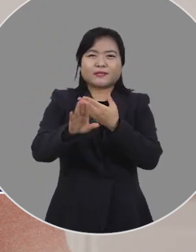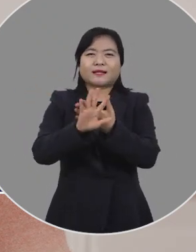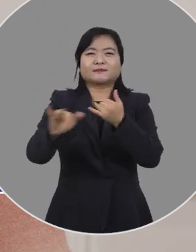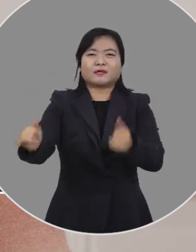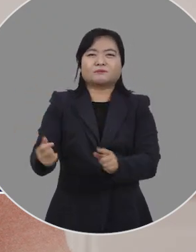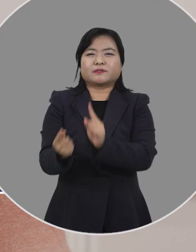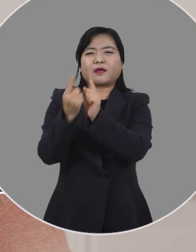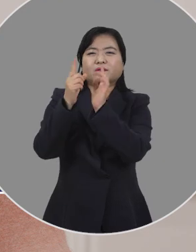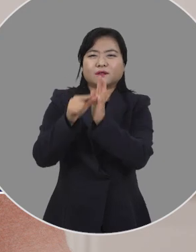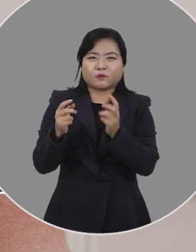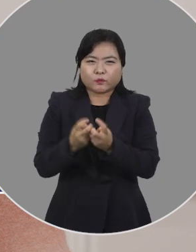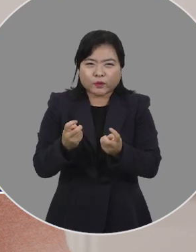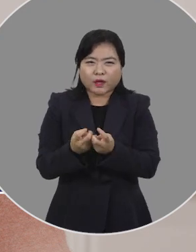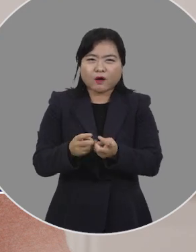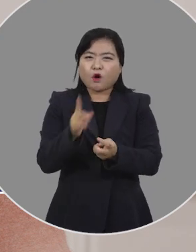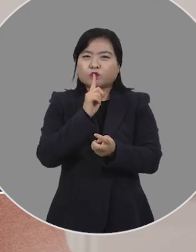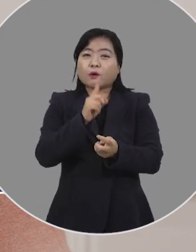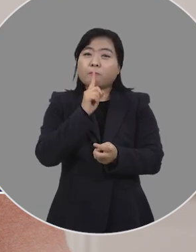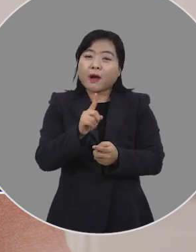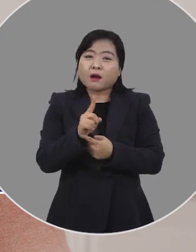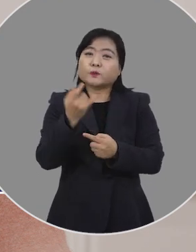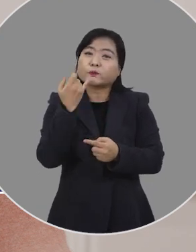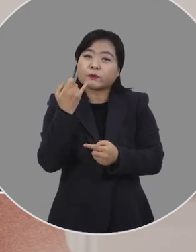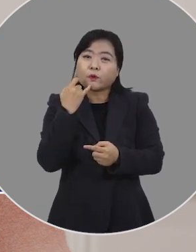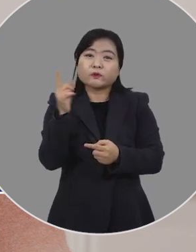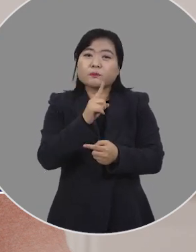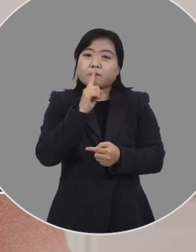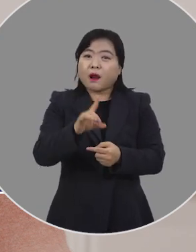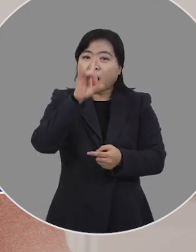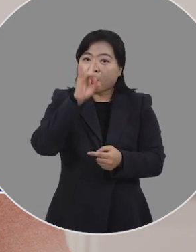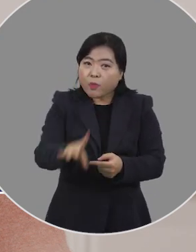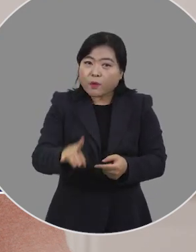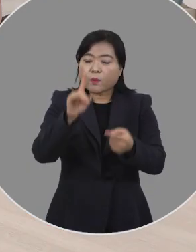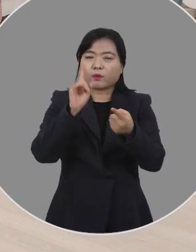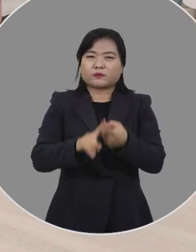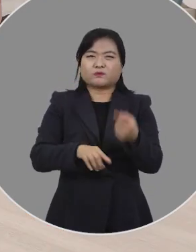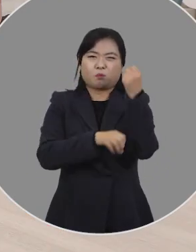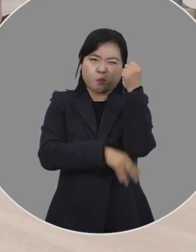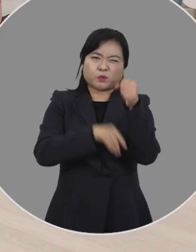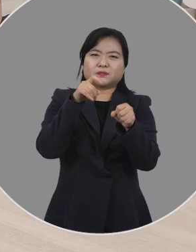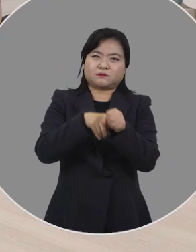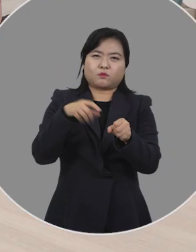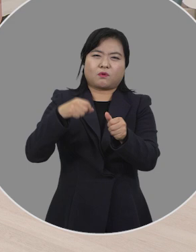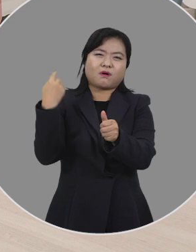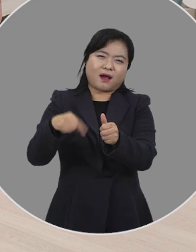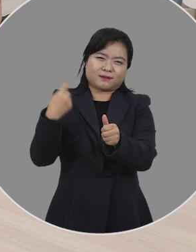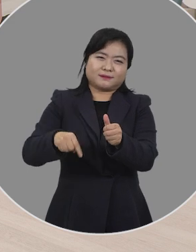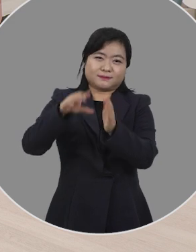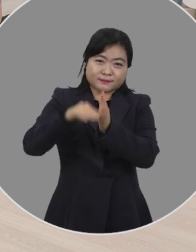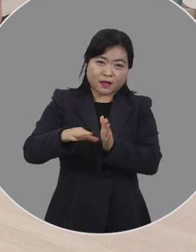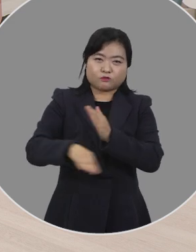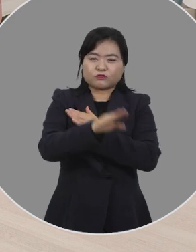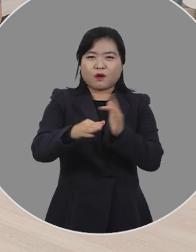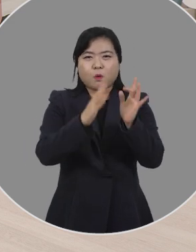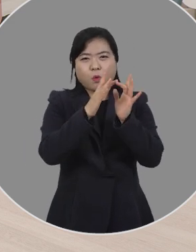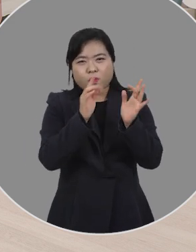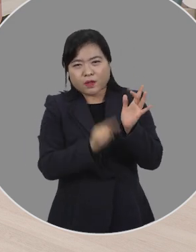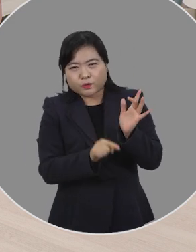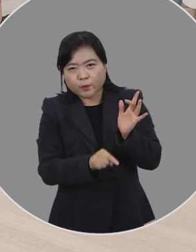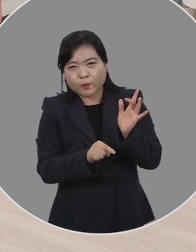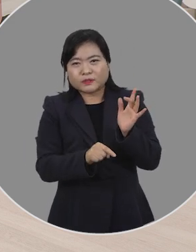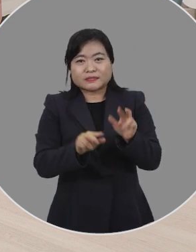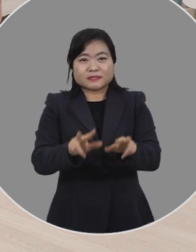대해야 되고 어떤 표현들은 용납이 되는 거고 아닌 거고 같은 부분을 본질적으로 가르쳐야 우리가